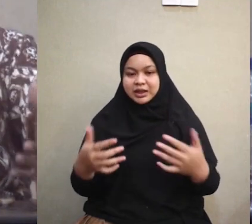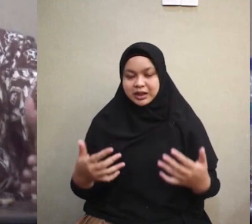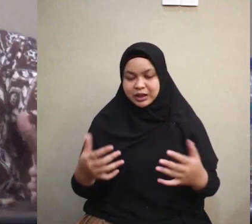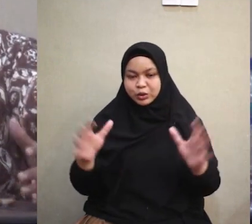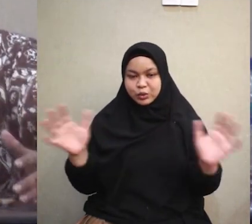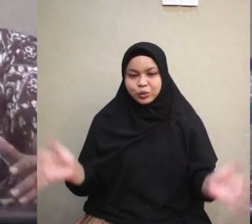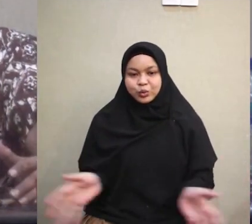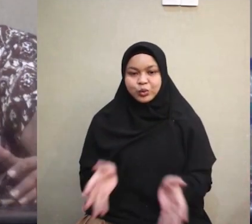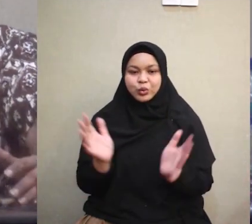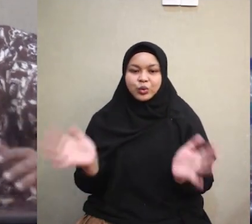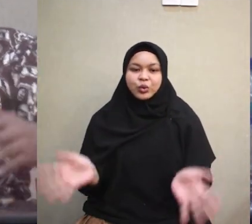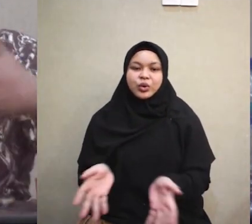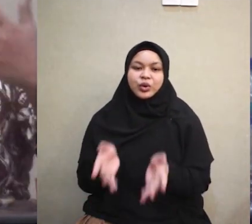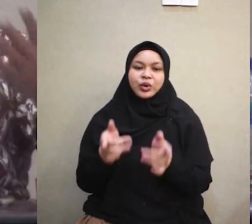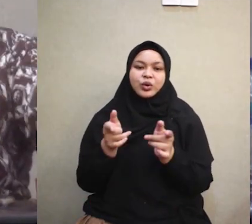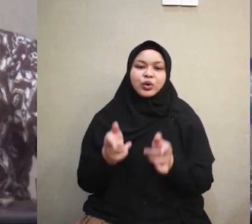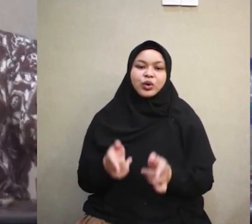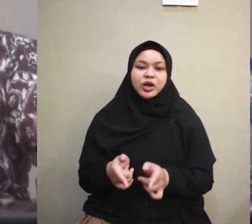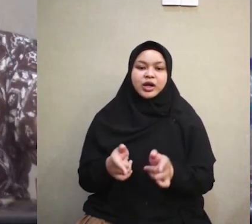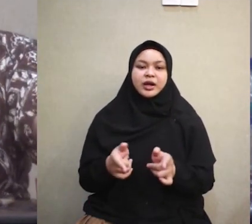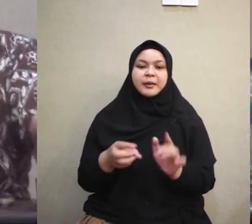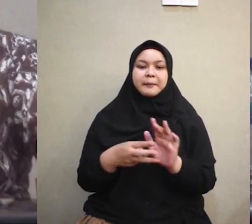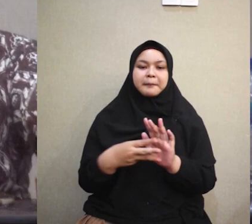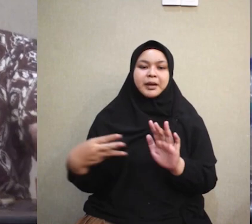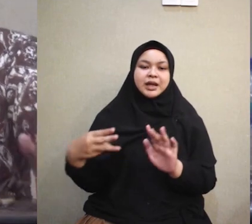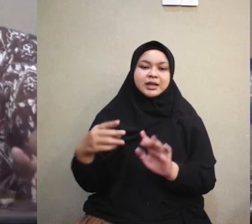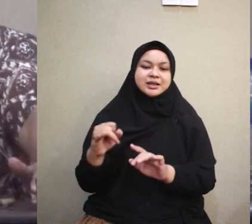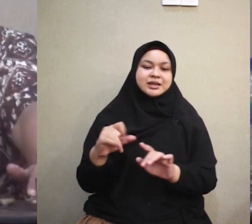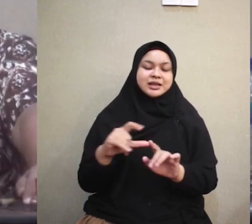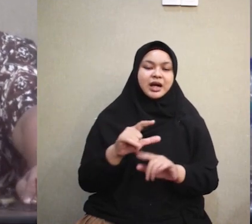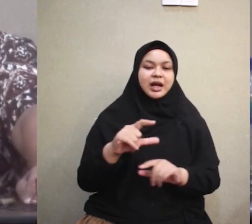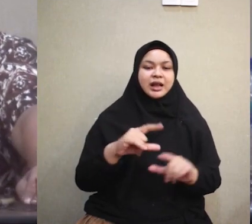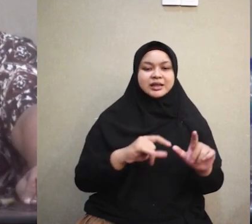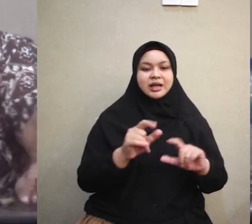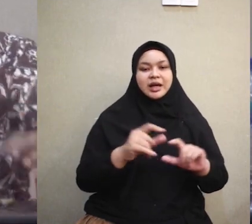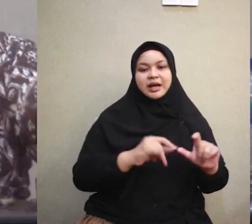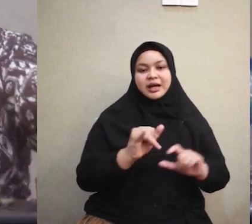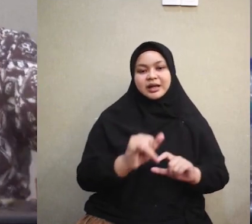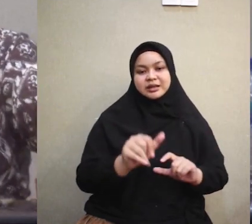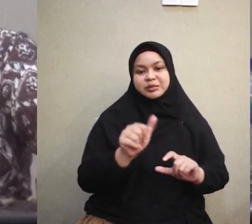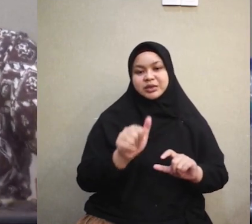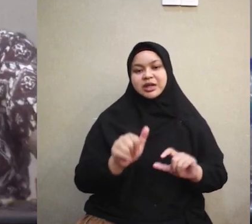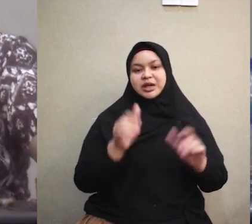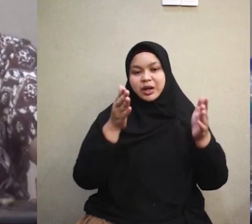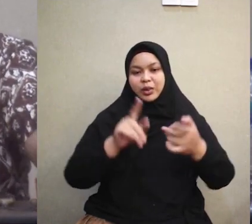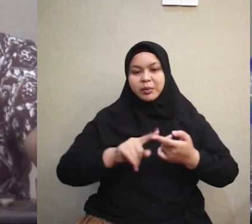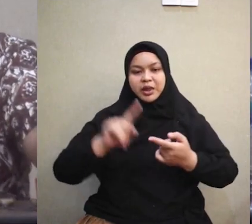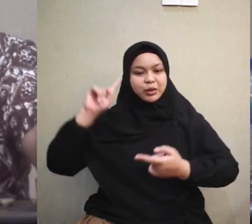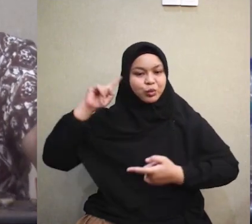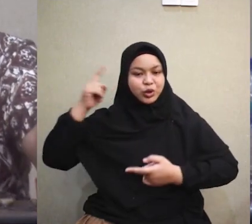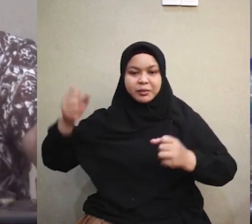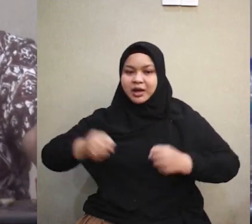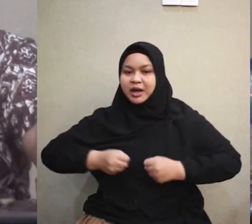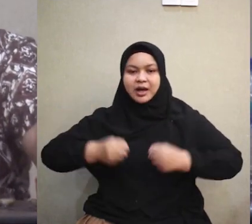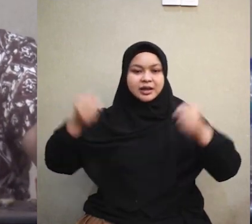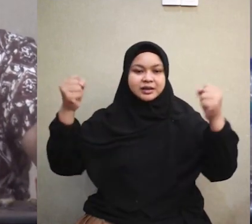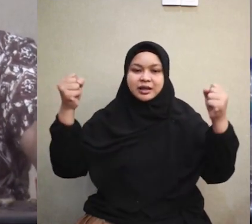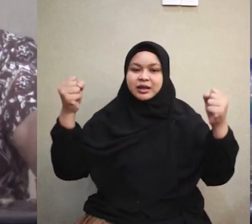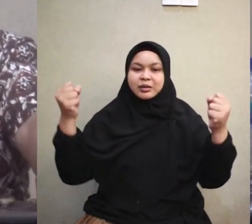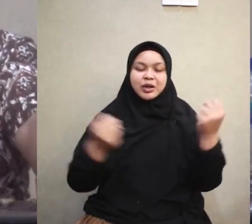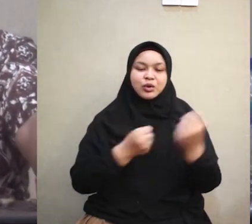digelorakan medikalisasi terhadap disabilitas itu bisa terus dilakukan teman-teman tuli berhasil melakukan itu